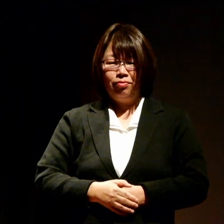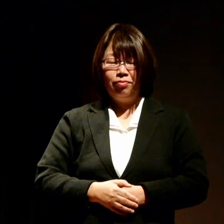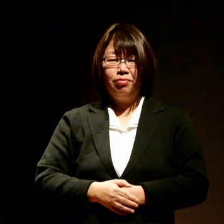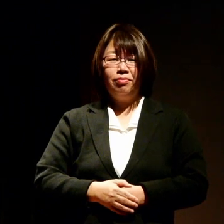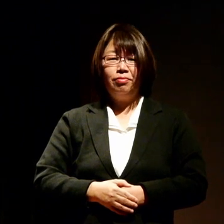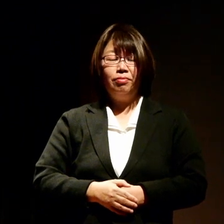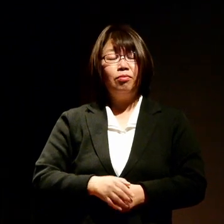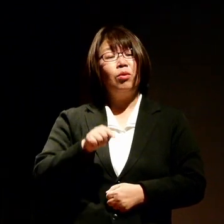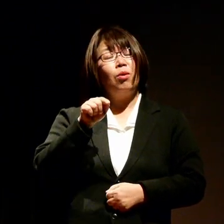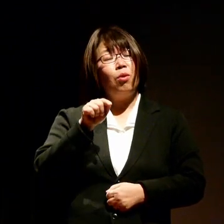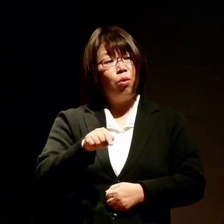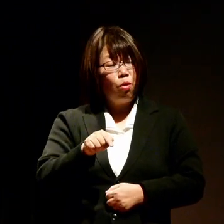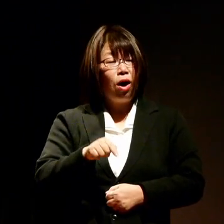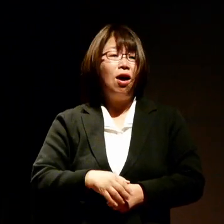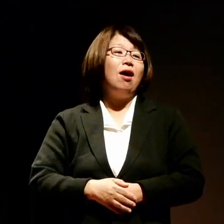これは